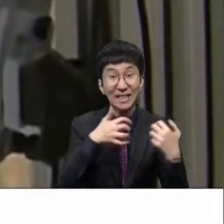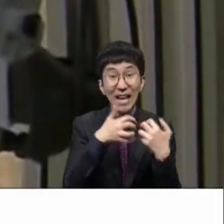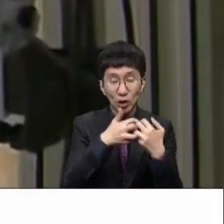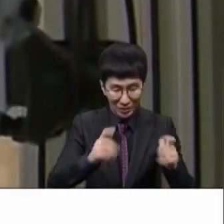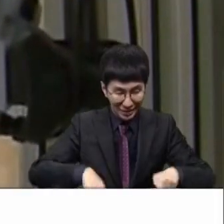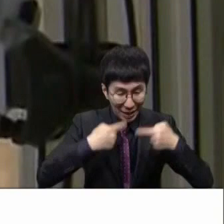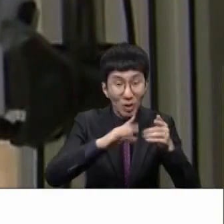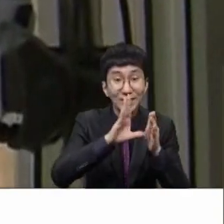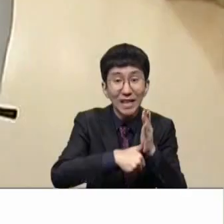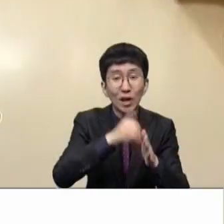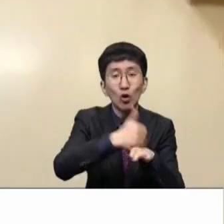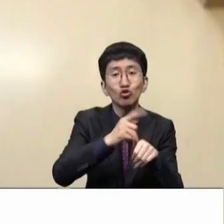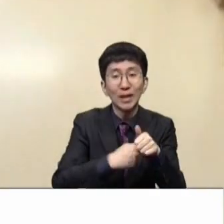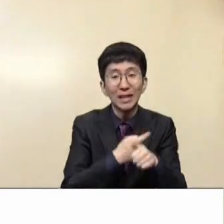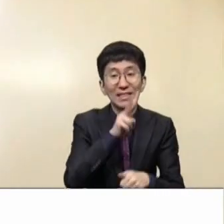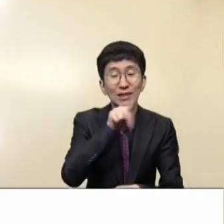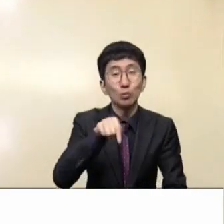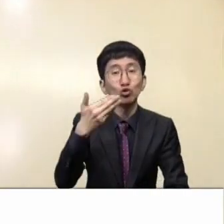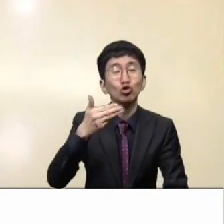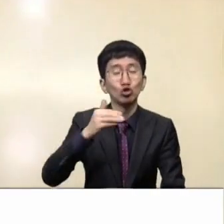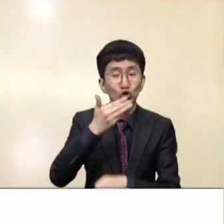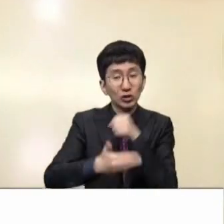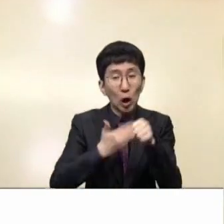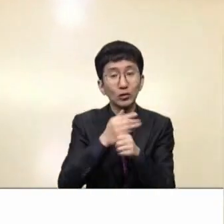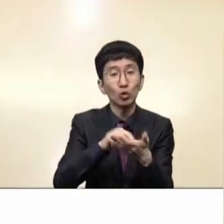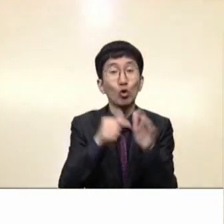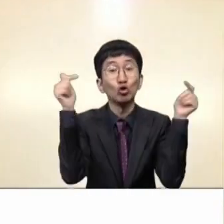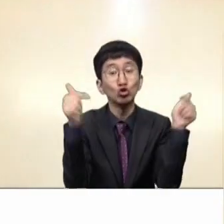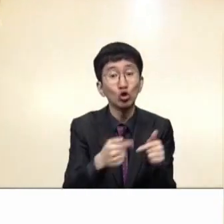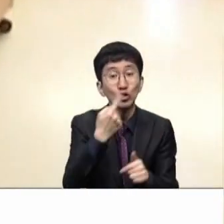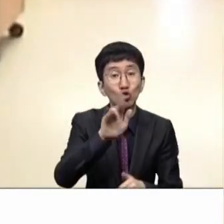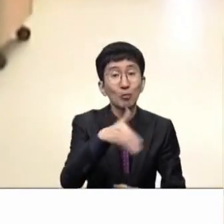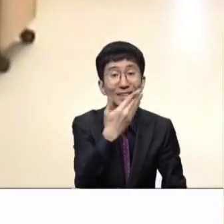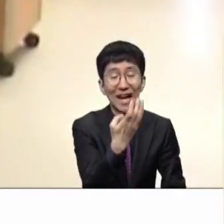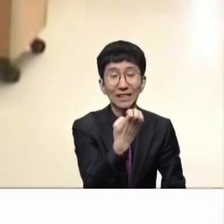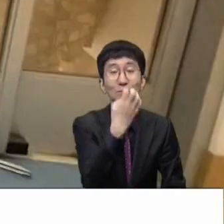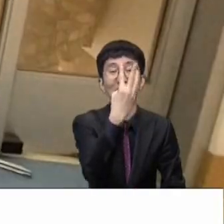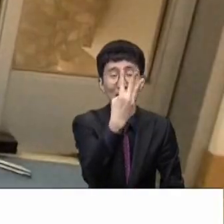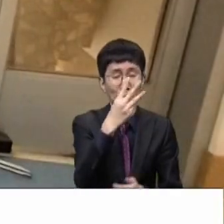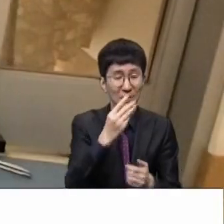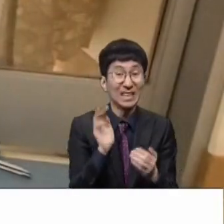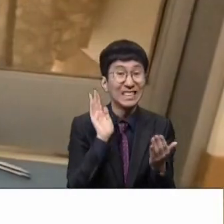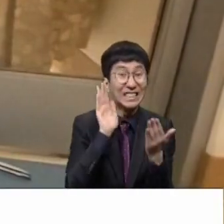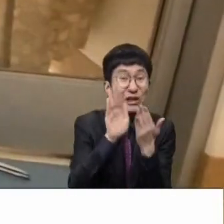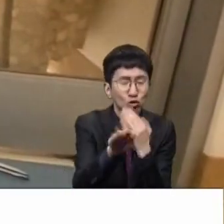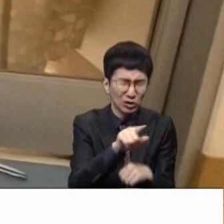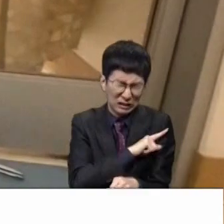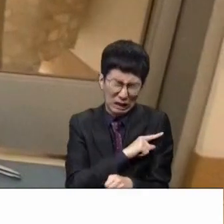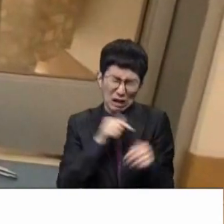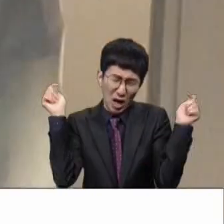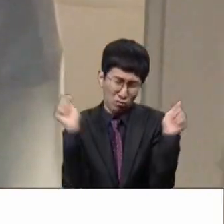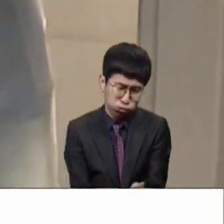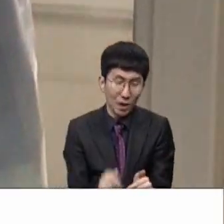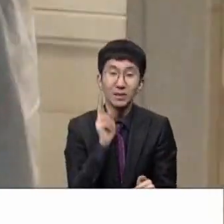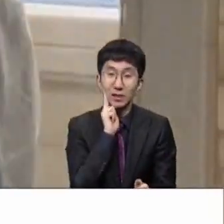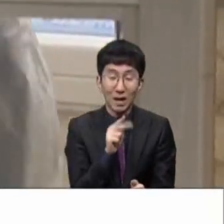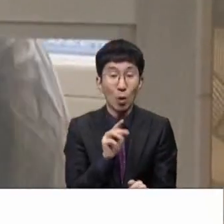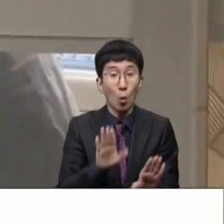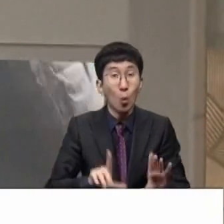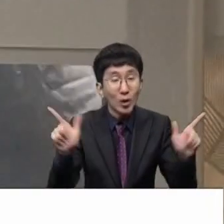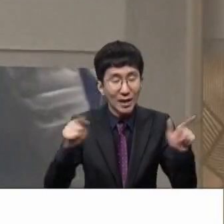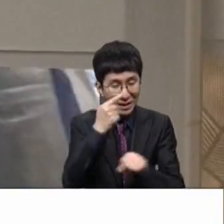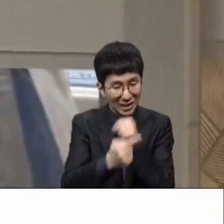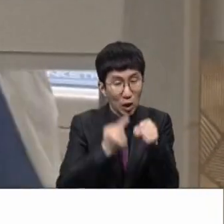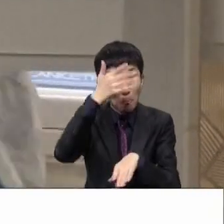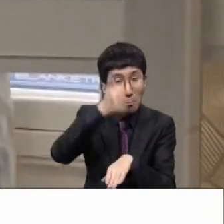기대 수명이 2.9년 줄었던 1943년 이후 가장 큰 폭의 감소인데 올 연말까지 계산하면